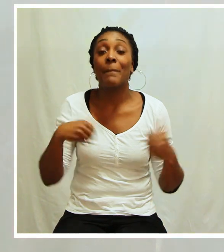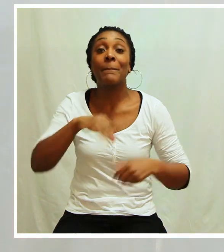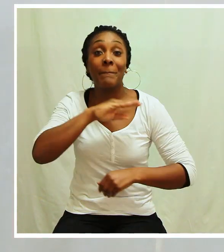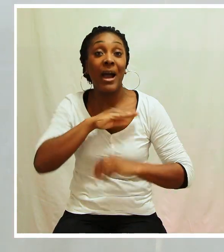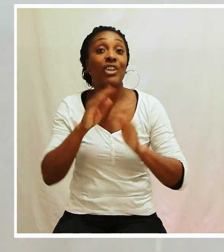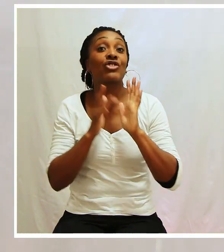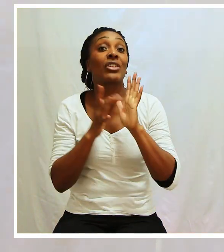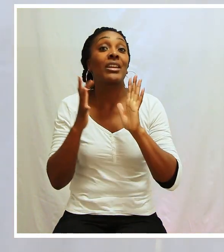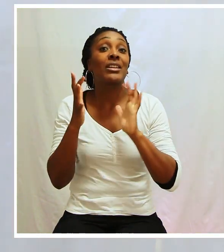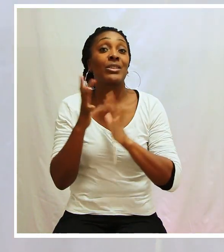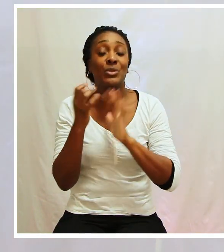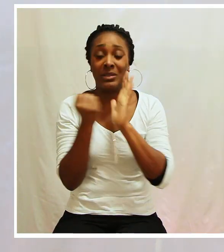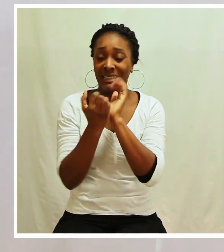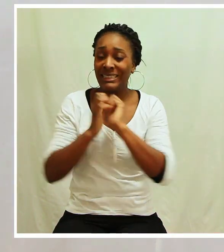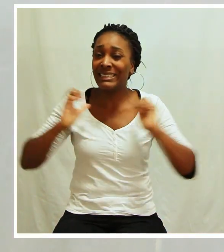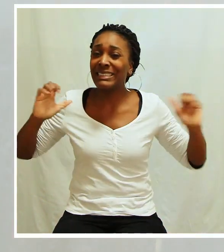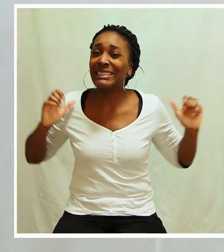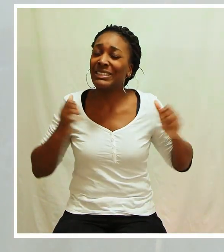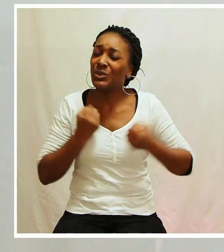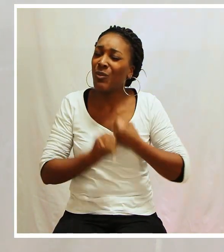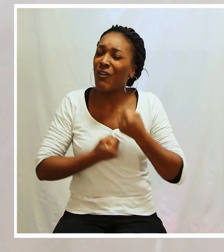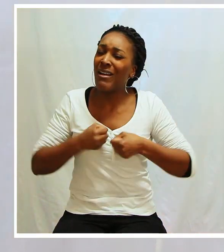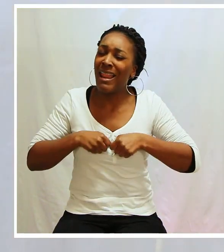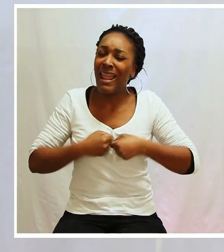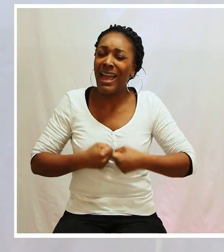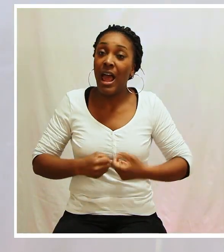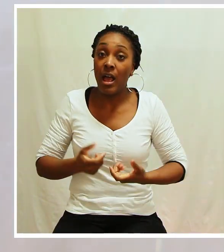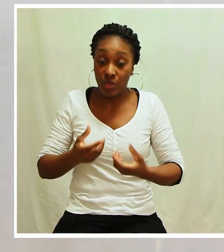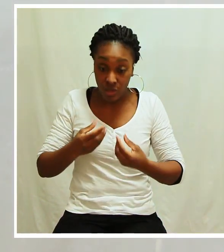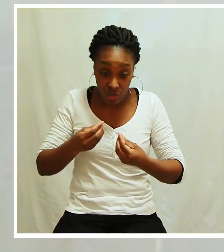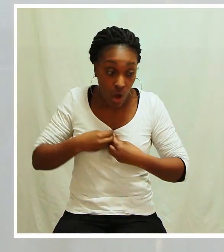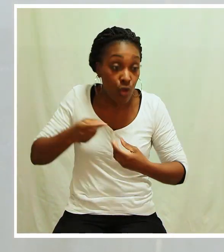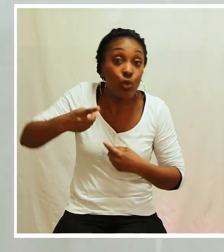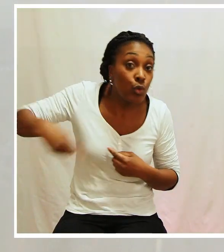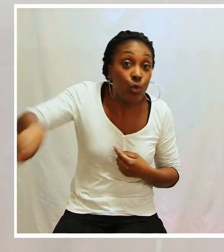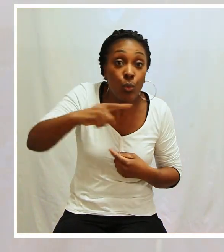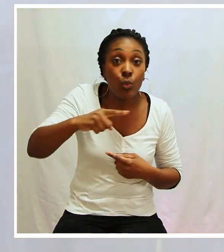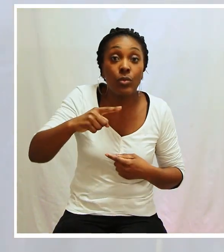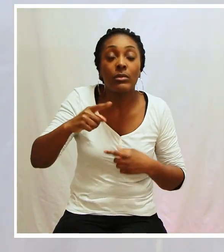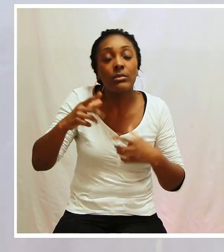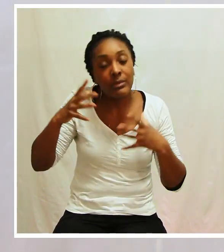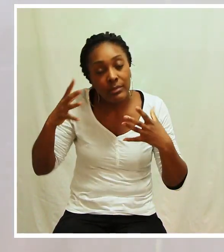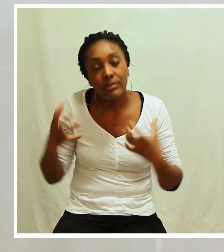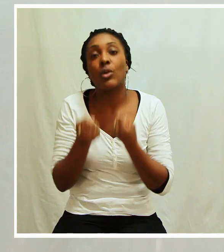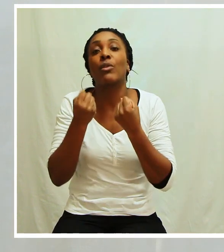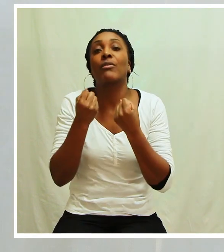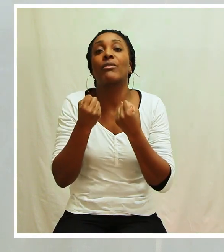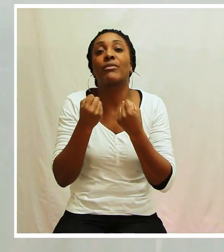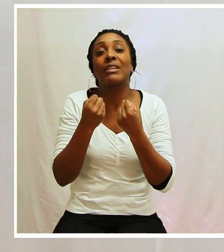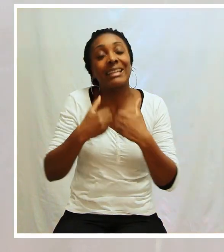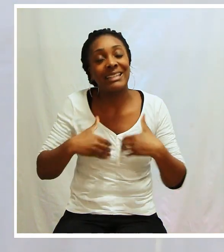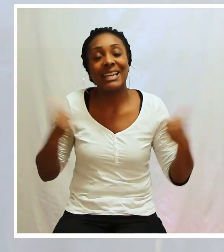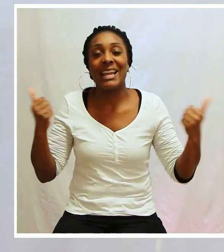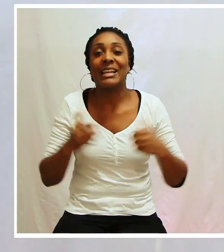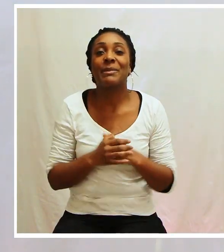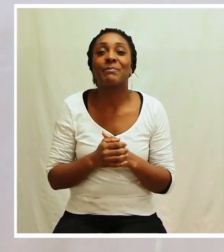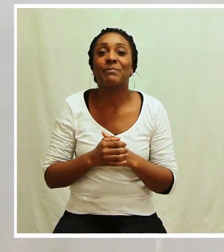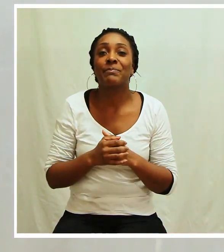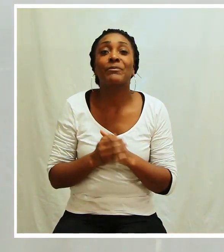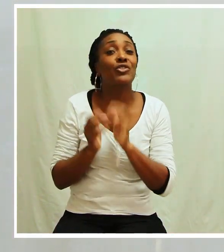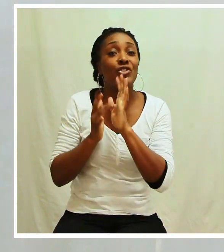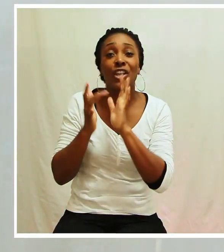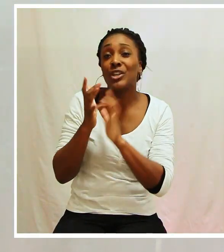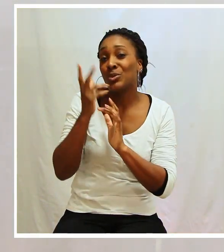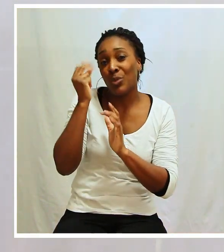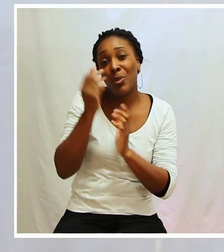meurtrissures que nous recevons la guérison. Et peut-être tu as vécu cet abus, mais Jésus-Christ te comprend parce que